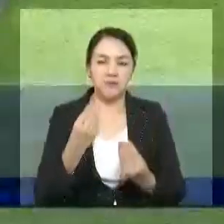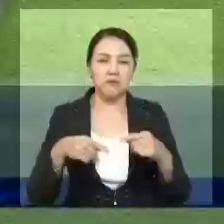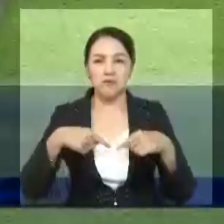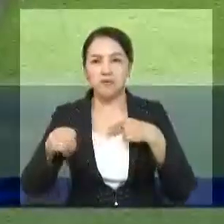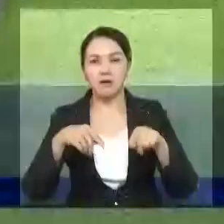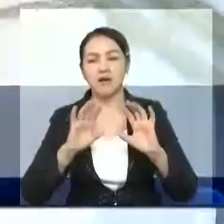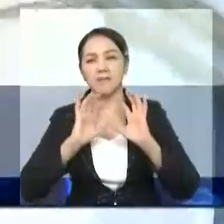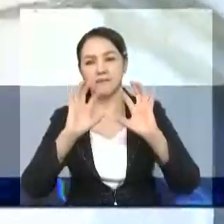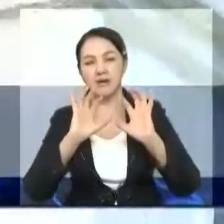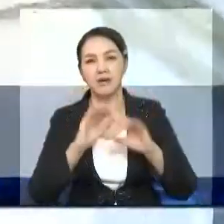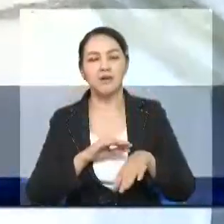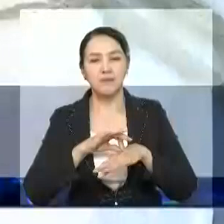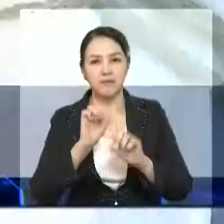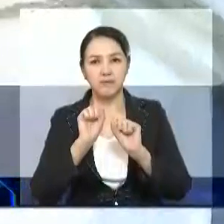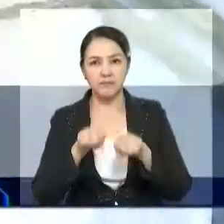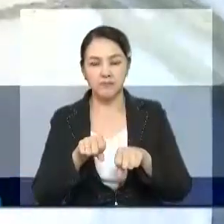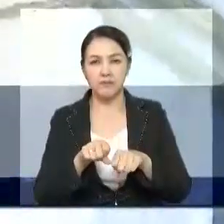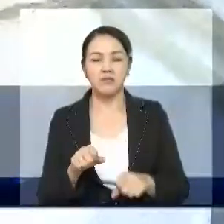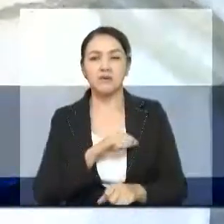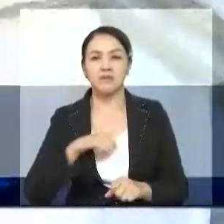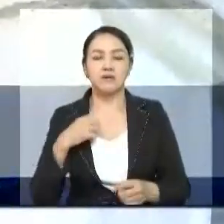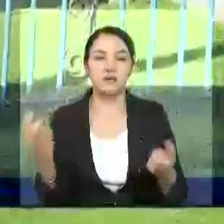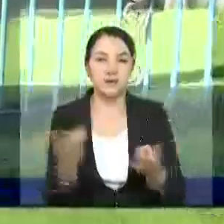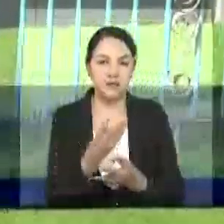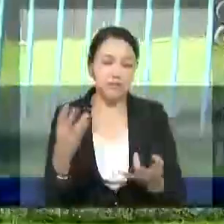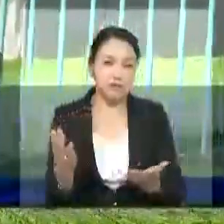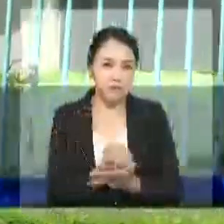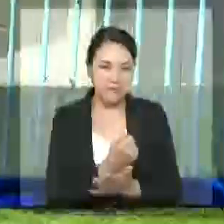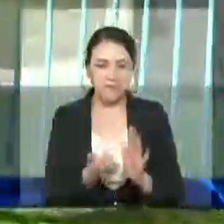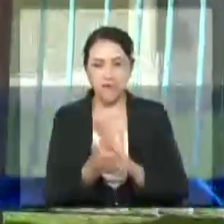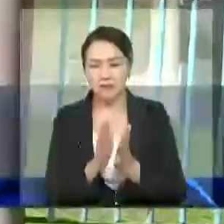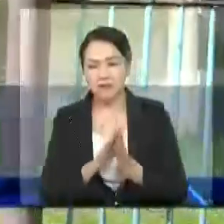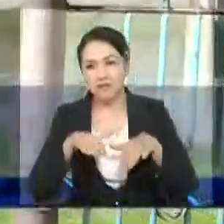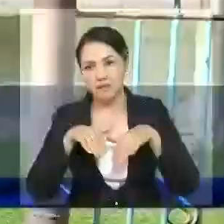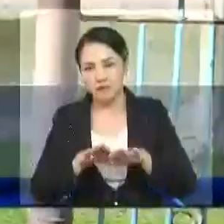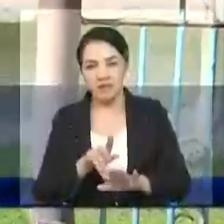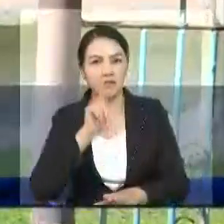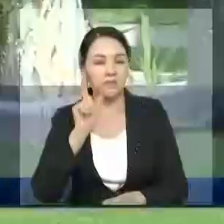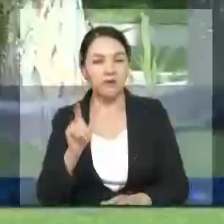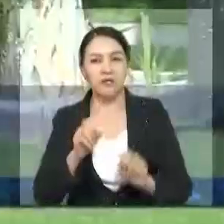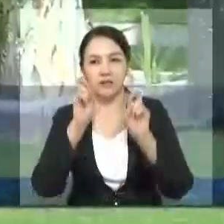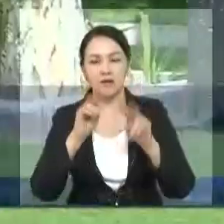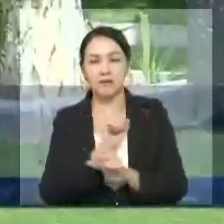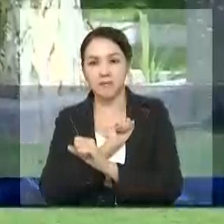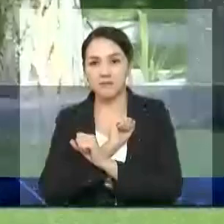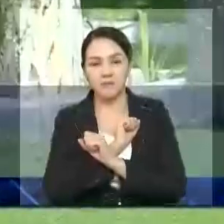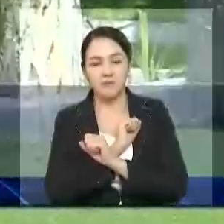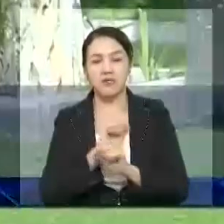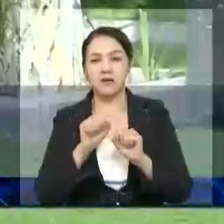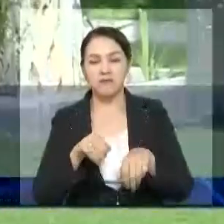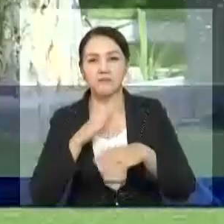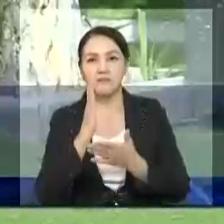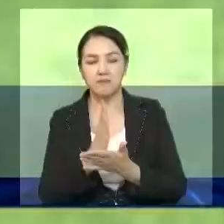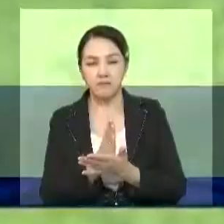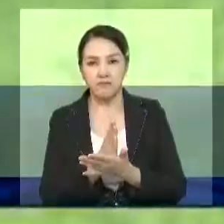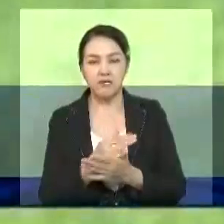футбол, баскетбол алаңдарын орнатуға болады. Өздері ең қажет деп тапқанды келісіп шешеді. Ересектер үшін арнайы демалыс алаңдарын жасауға мүмкіндік